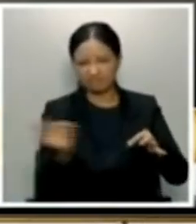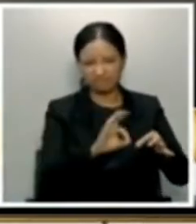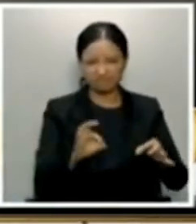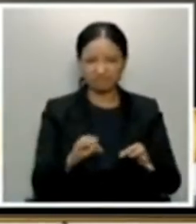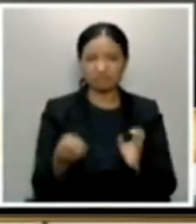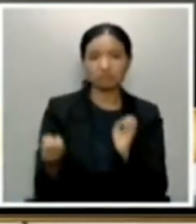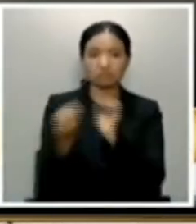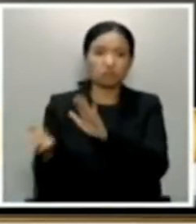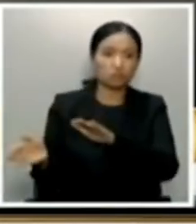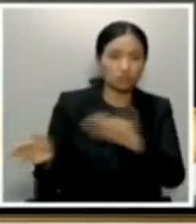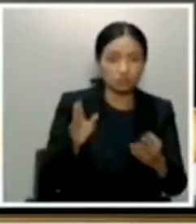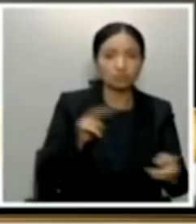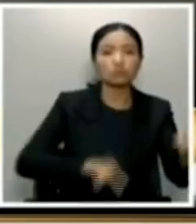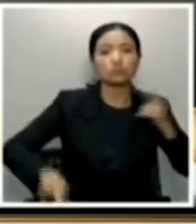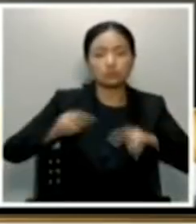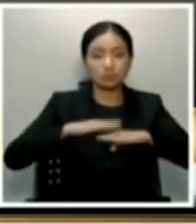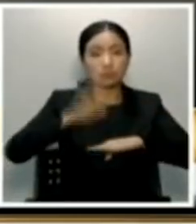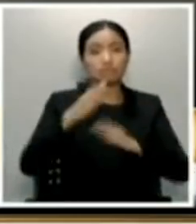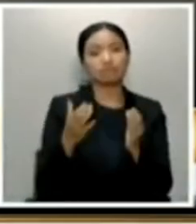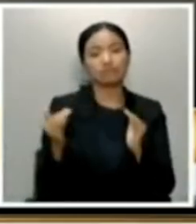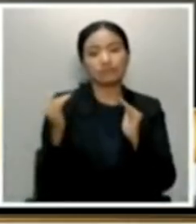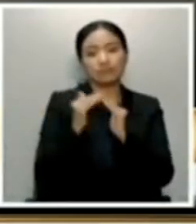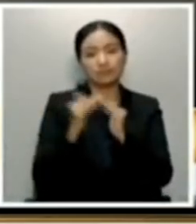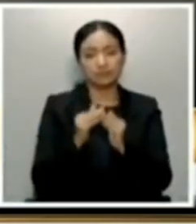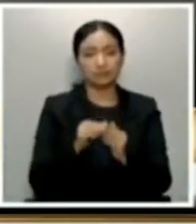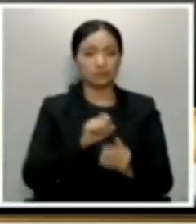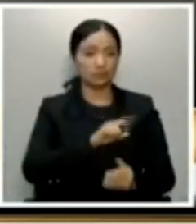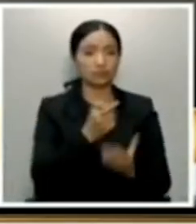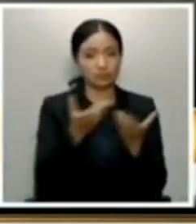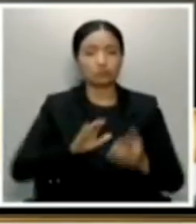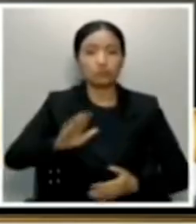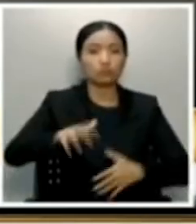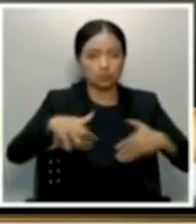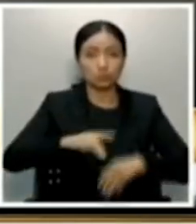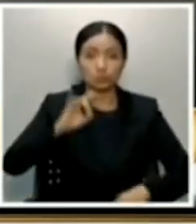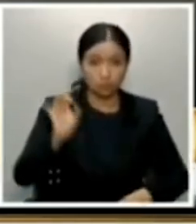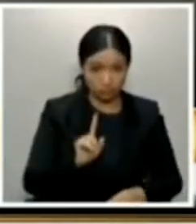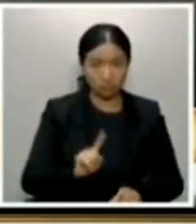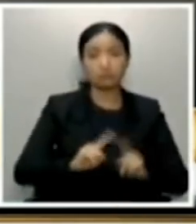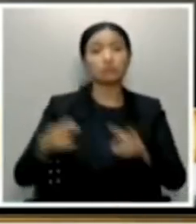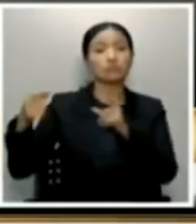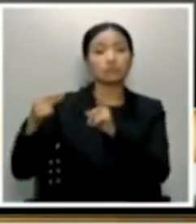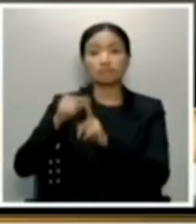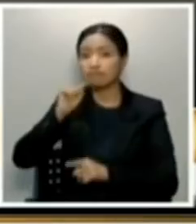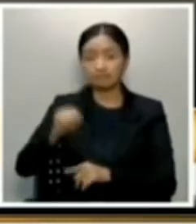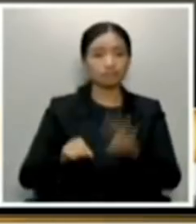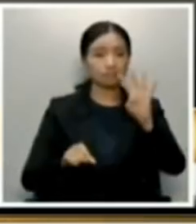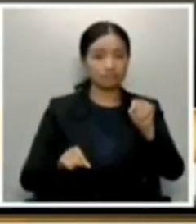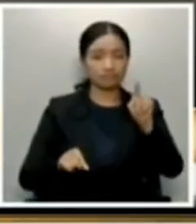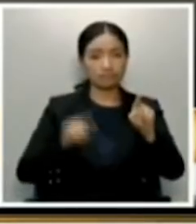ล้างการปกครองหรือละเมิดศีลธรรมประชาชนอย่างร้ายแรงแต่คำสั่งหัวหน้าคสช.ที่41